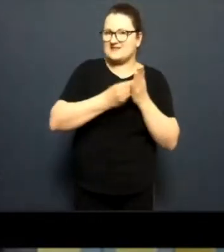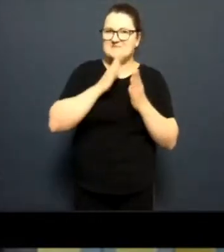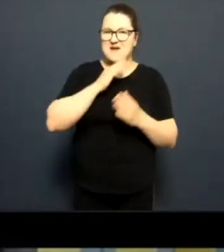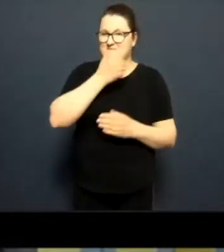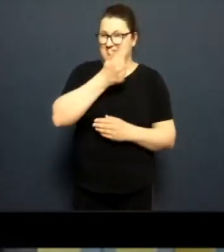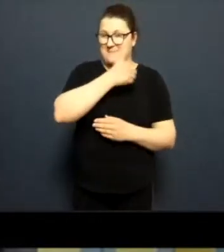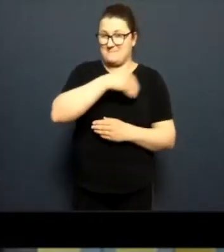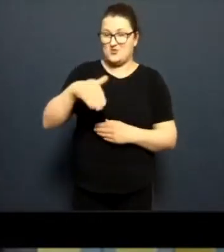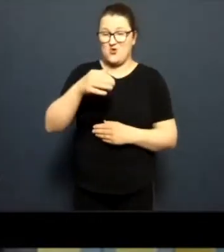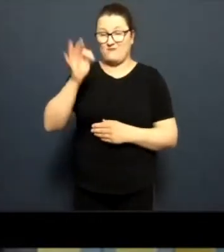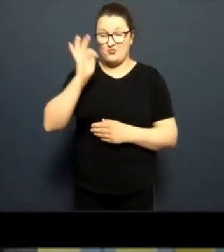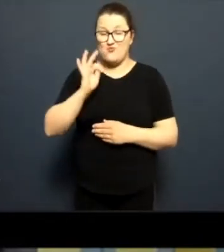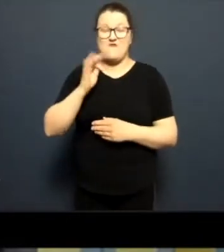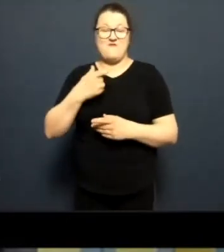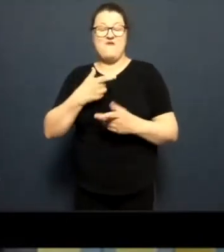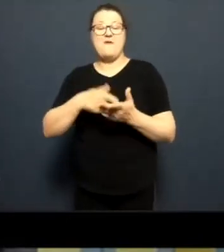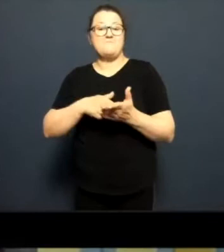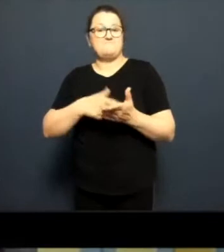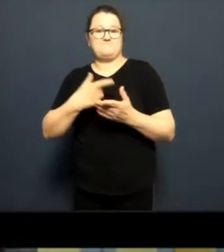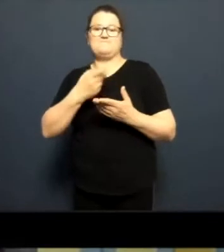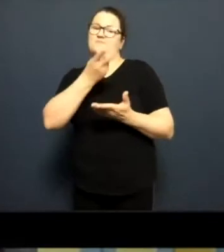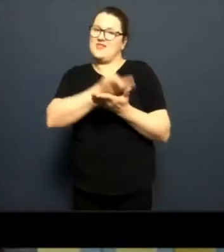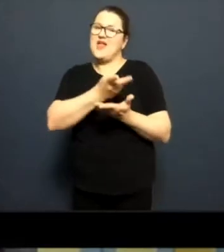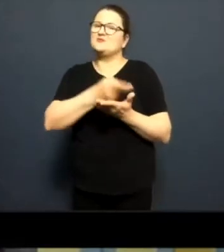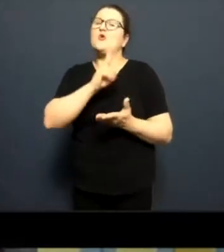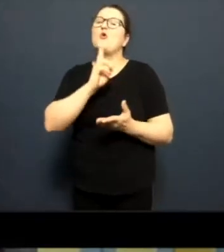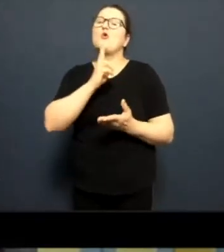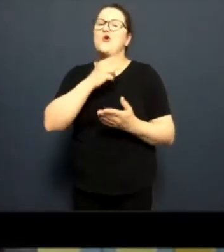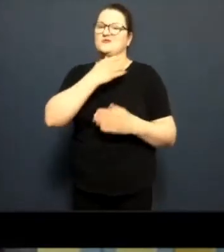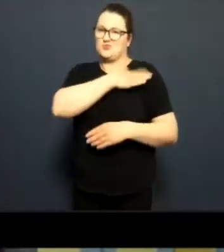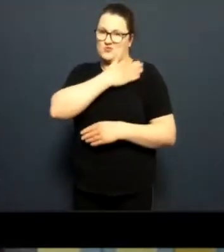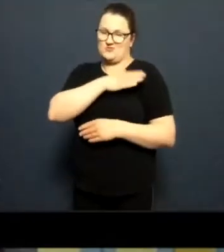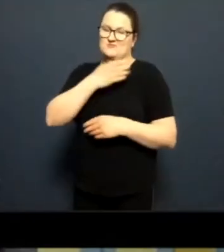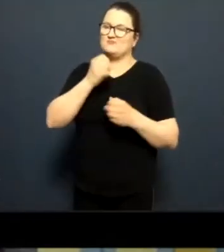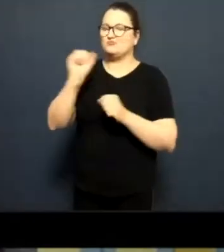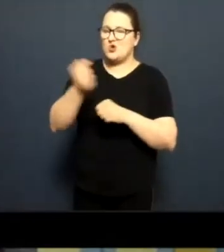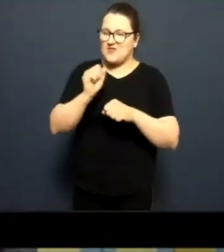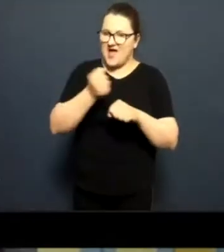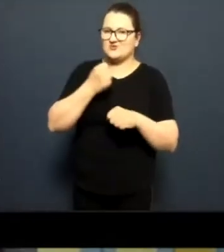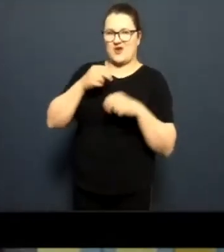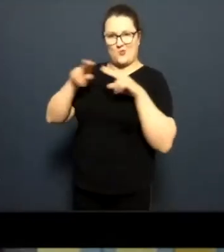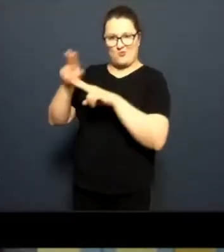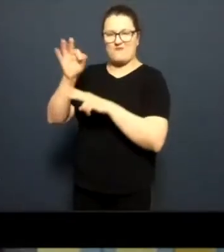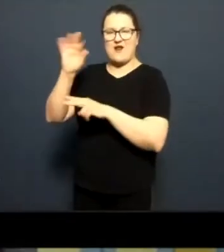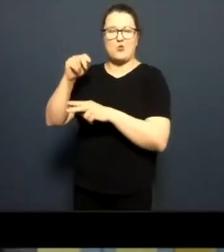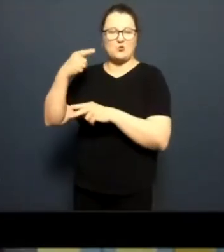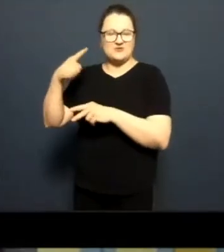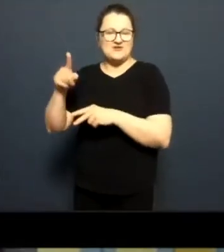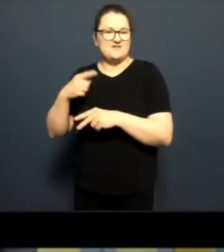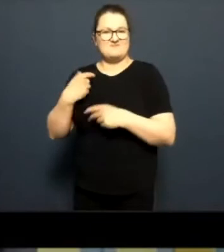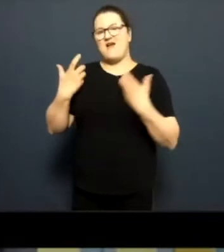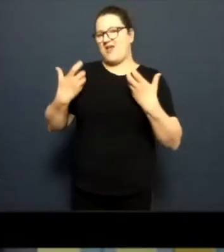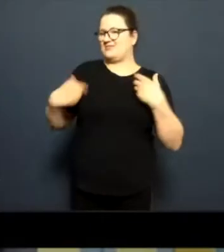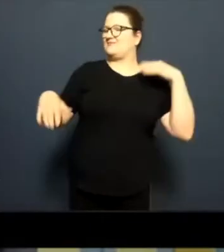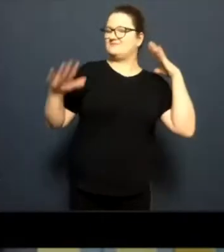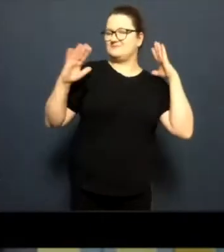Osoba leżąca na tej kanapie to sprzątaczka Freuda, która z chęcią pozowała. Jak widzimy, jest to dość taka